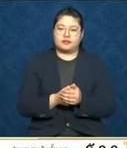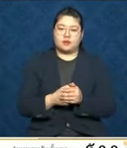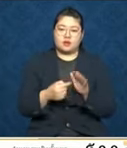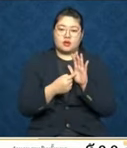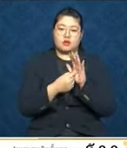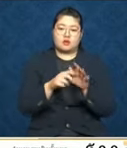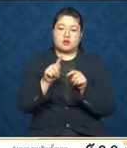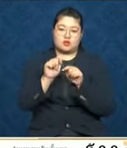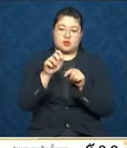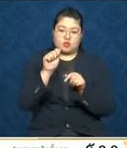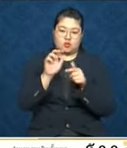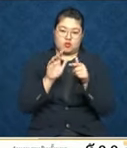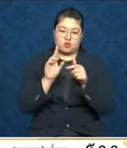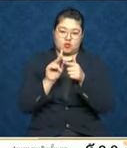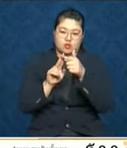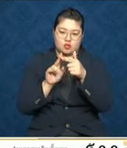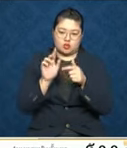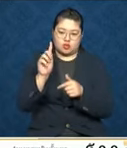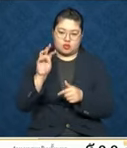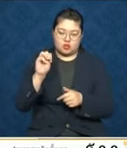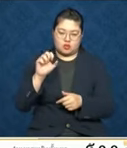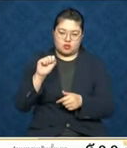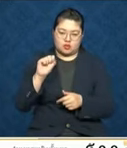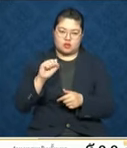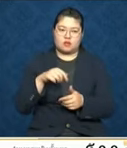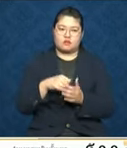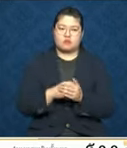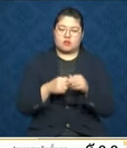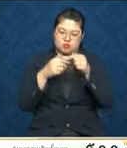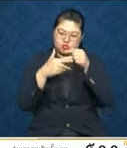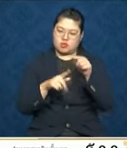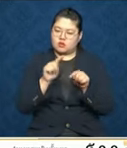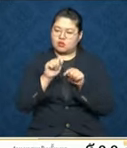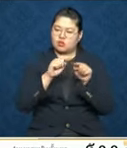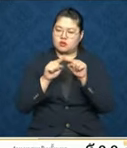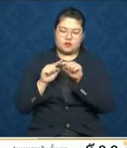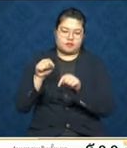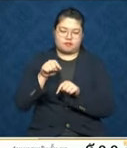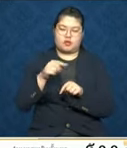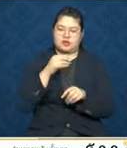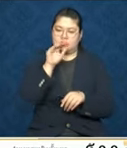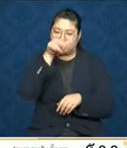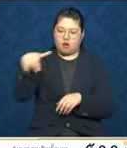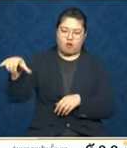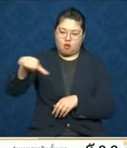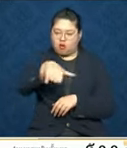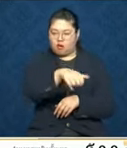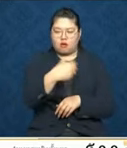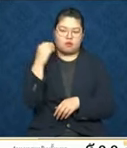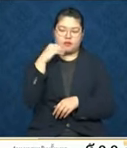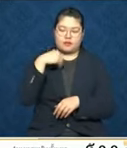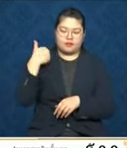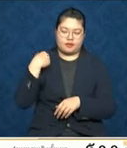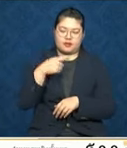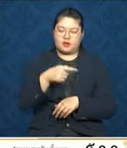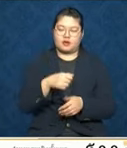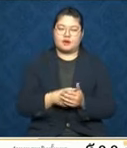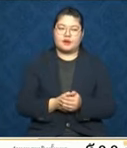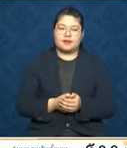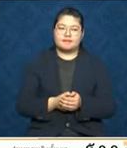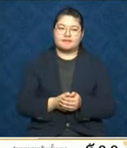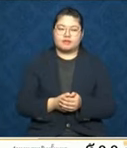ำบลอุดมทรัพย์ตำบลวังน้ำเขียวตำบลไทยสามัคคีตำบลวังหมีครับซึ่งมาเป็นประจำและในช่วงที่ผ่านมานะครับก็ได้มีช้าง